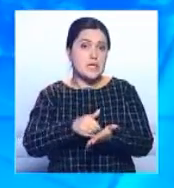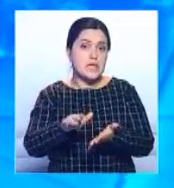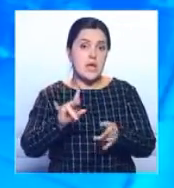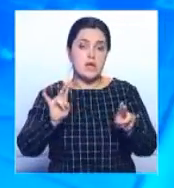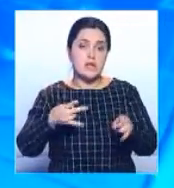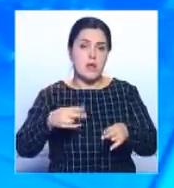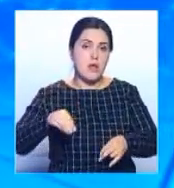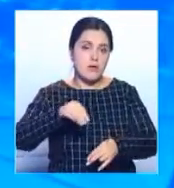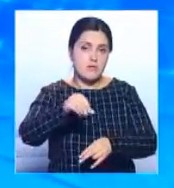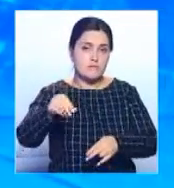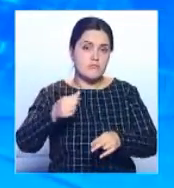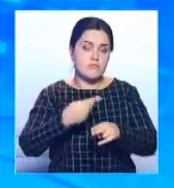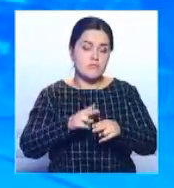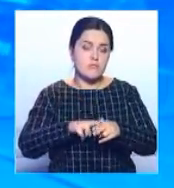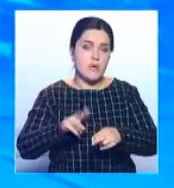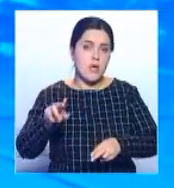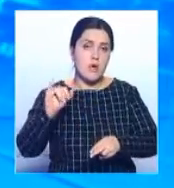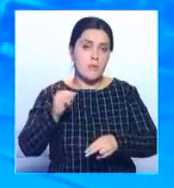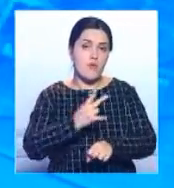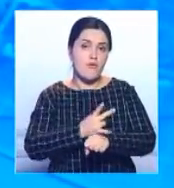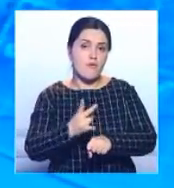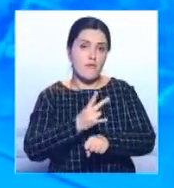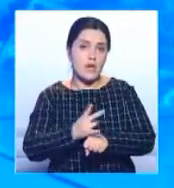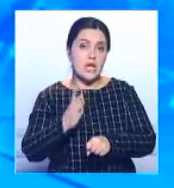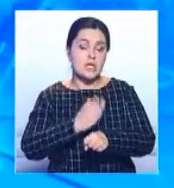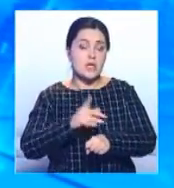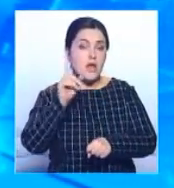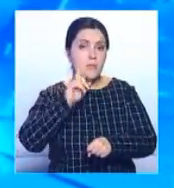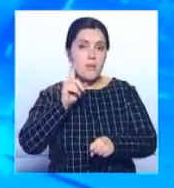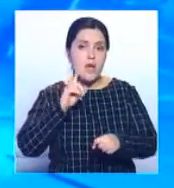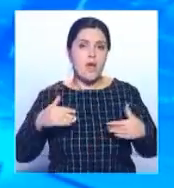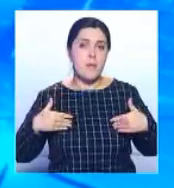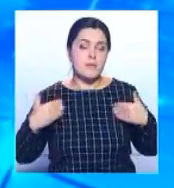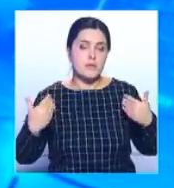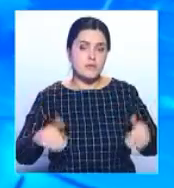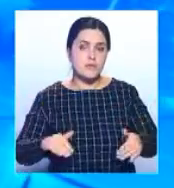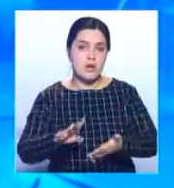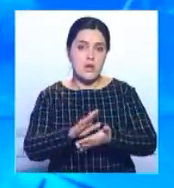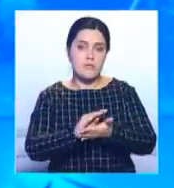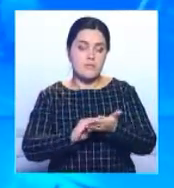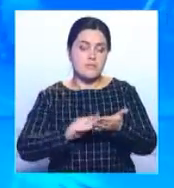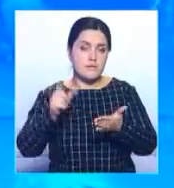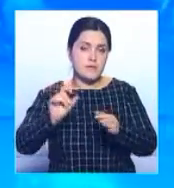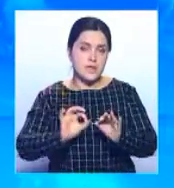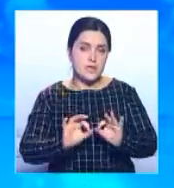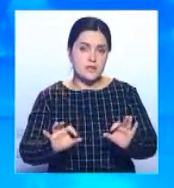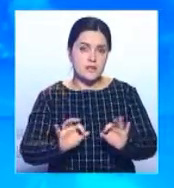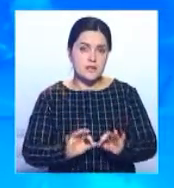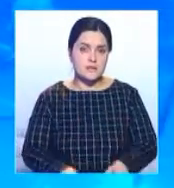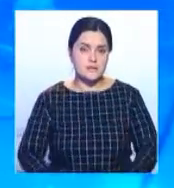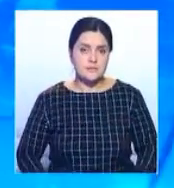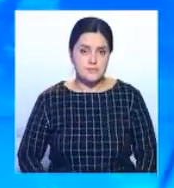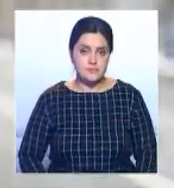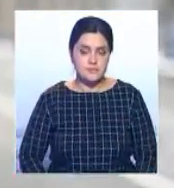от использования агрессивных смесей. Пока безрезультатно. Продолжит тему Анна Панащук.